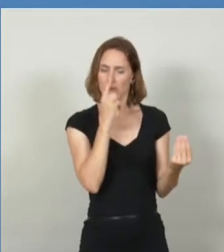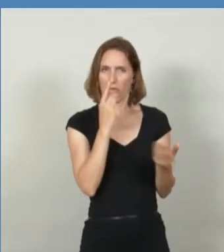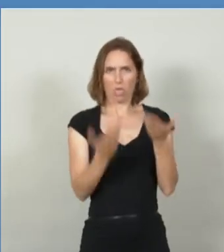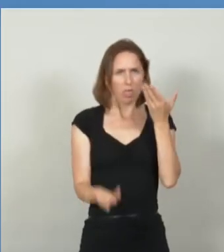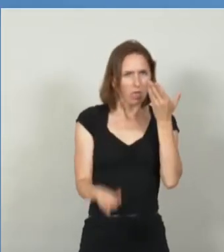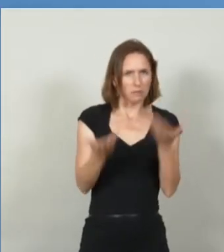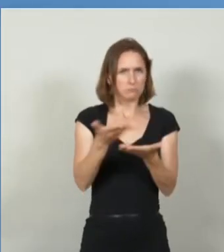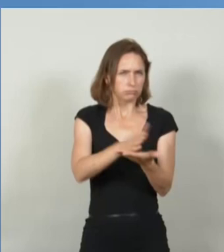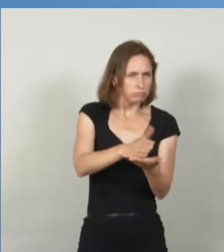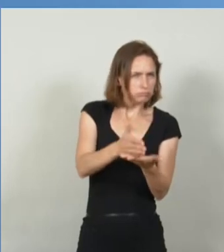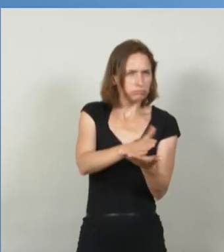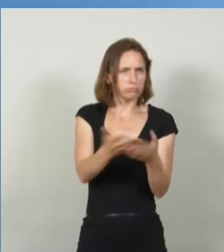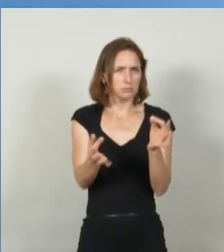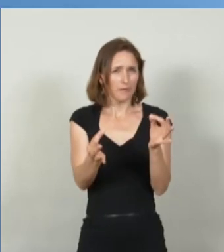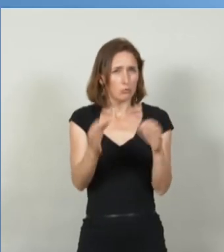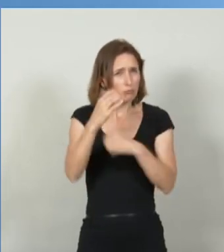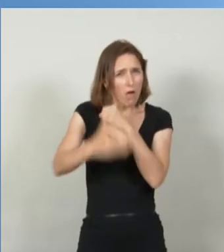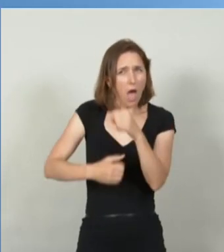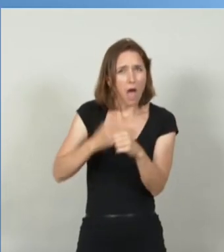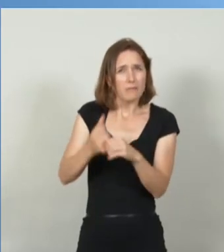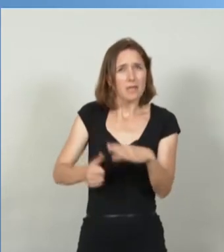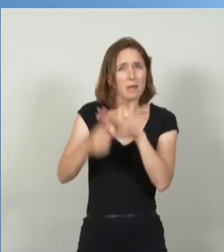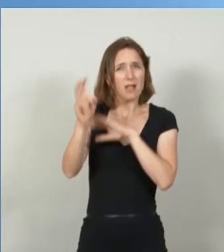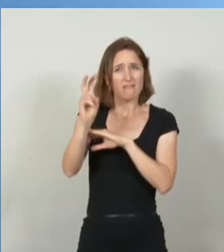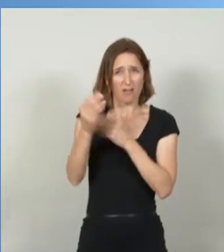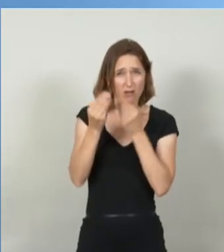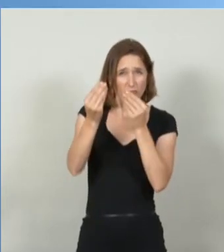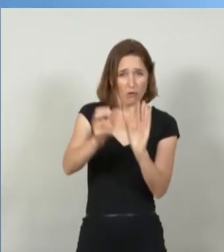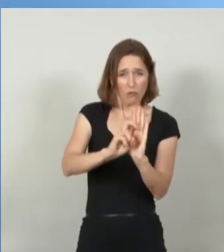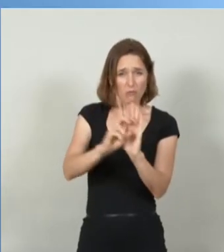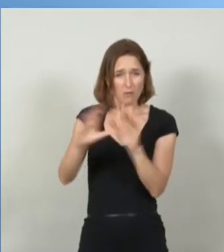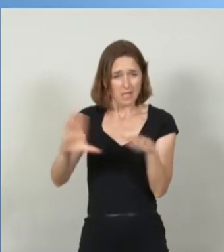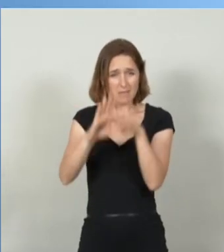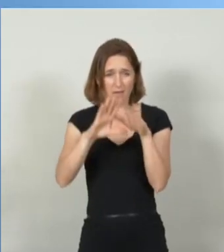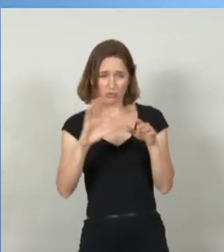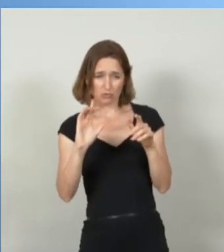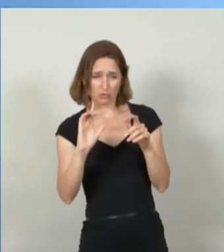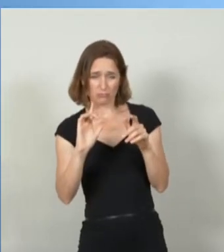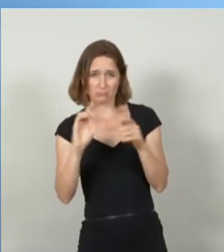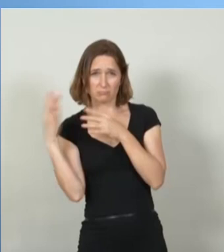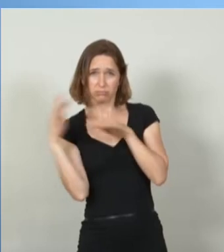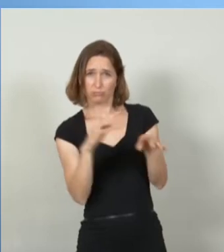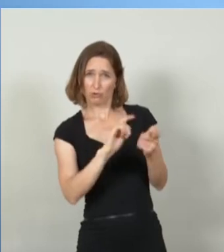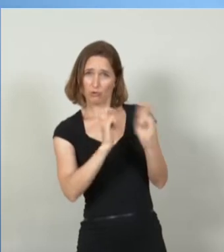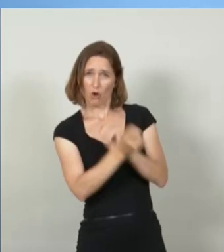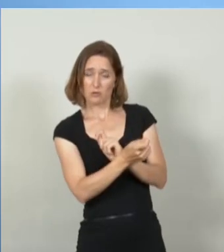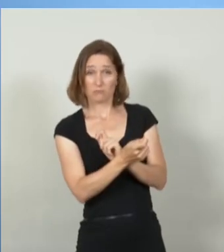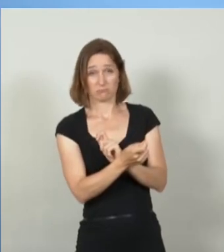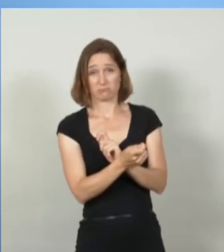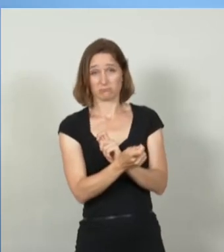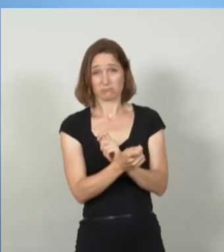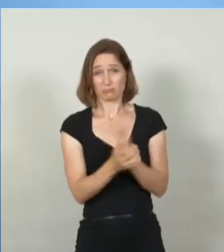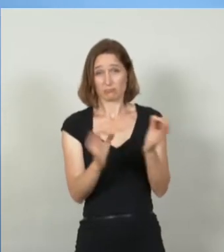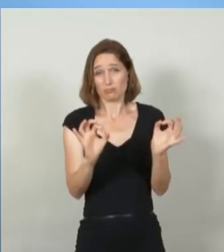partagées sur fait que l'année capitale verte et puis changer ou non l'image de Grenoble oui bah ça je vous confirme en fait parce qu'il aurait été intéressant dans les sondages qui ont été fait